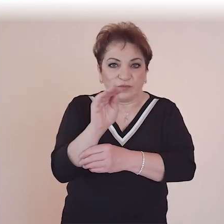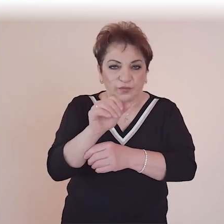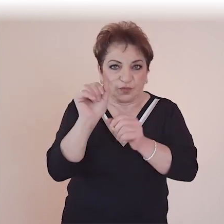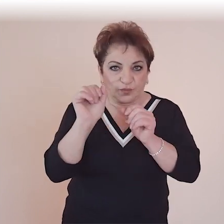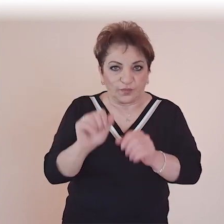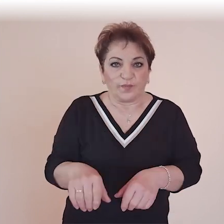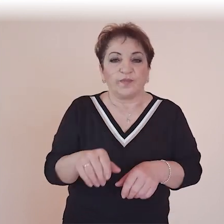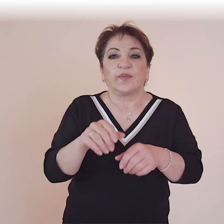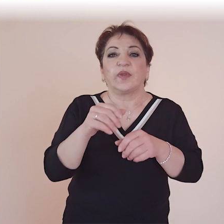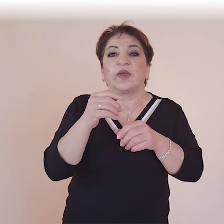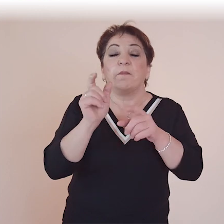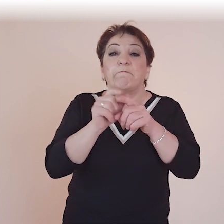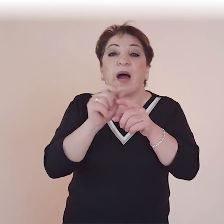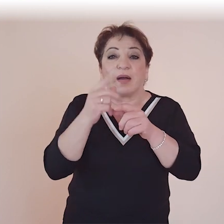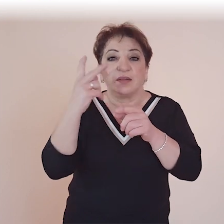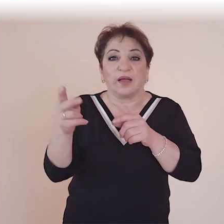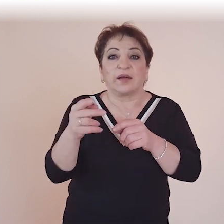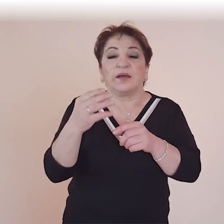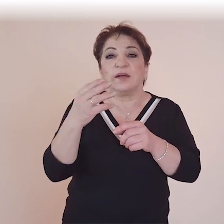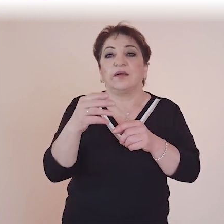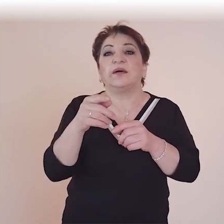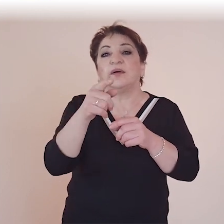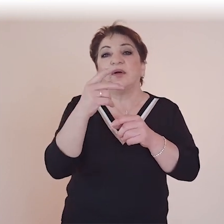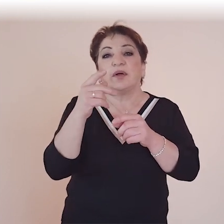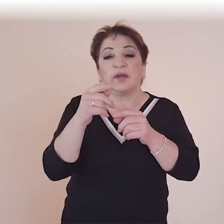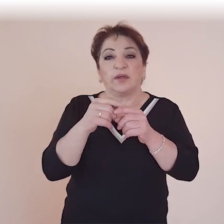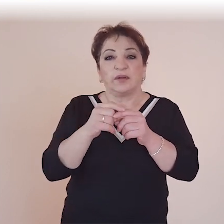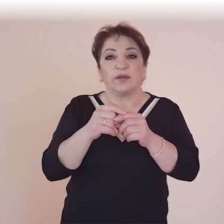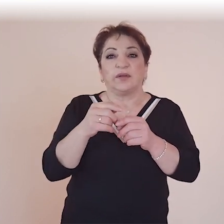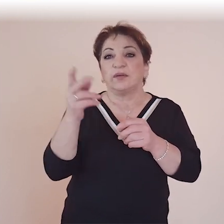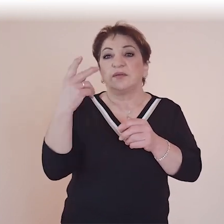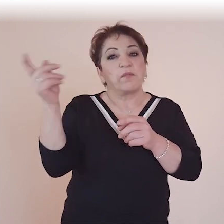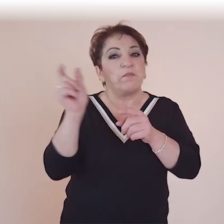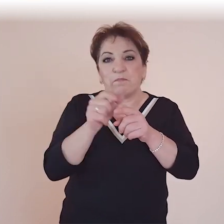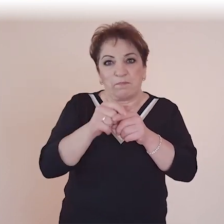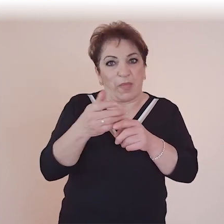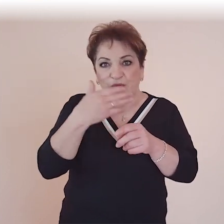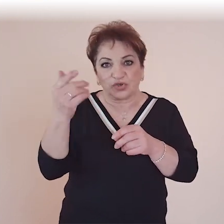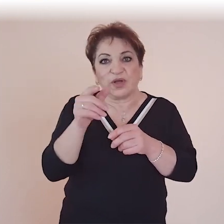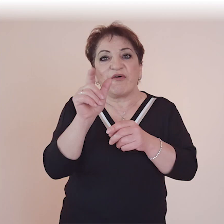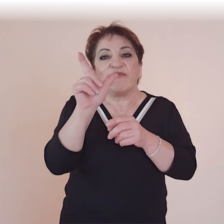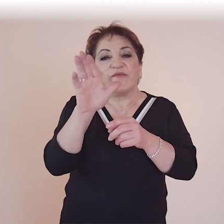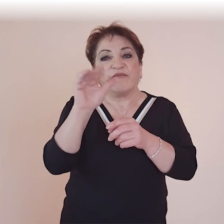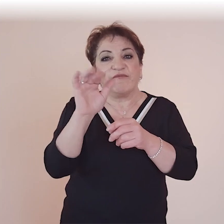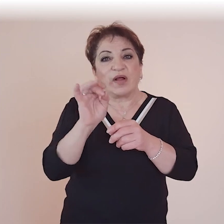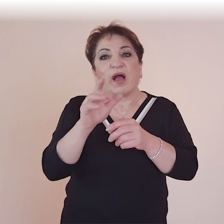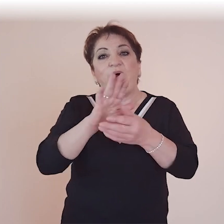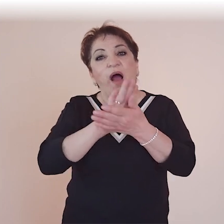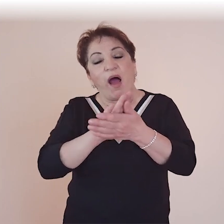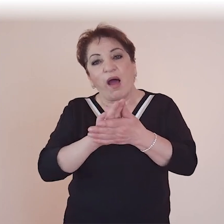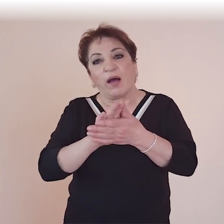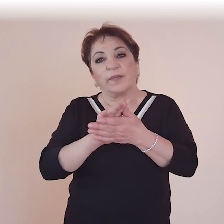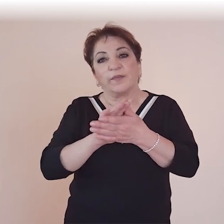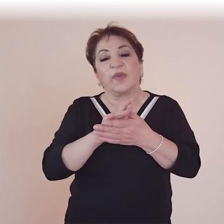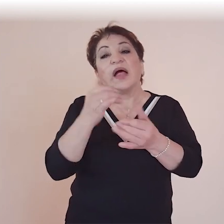կապույտ գույնի բարը, թել հաղ, այսպես բար չի ստացվի, ես կդեհասավորեմ վանքերը, հաղ, թել, հիմա